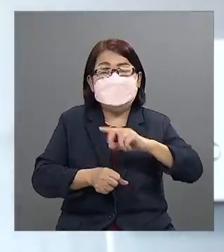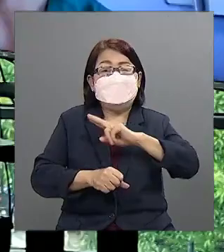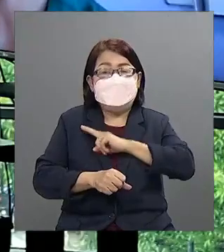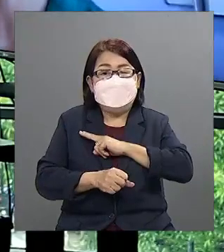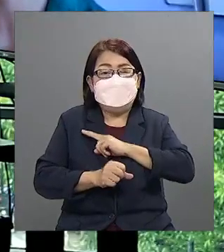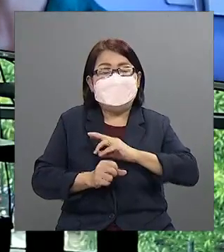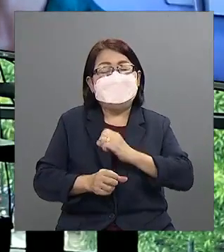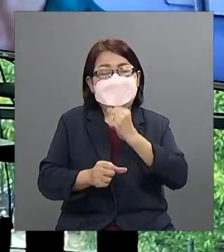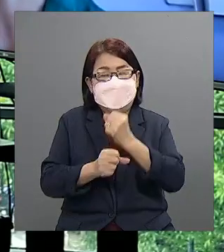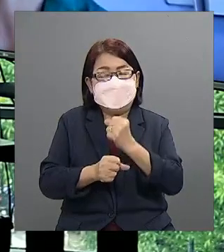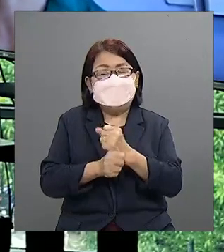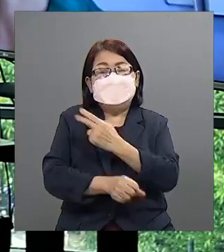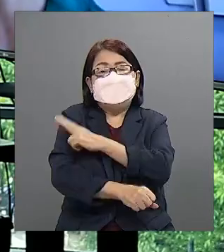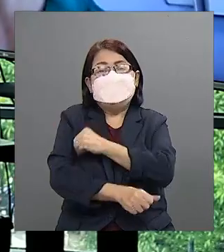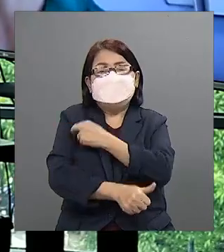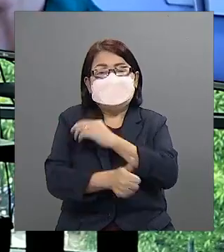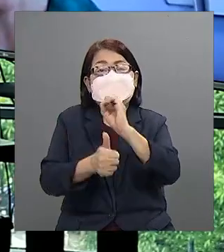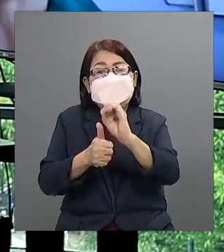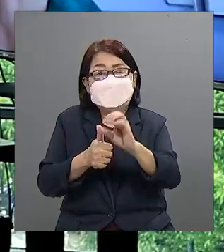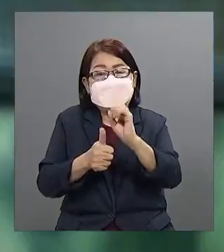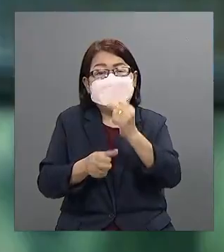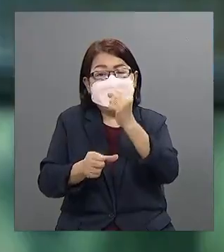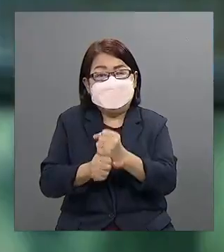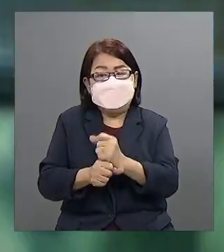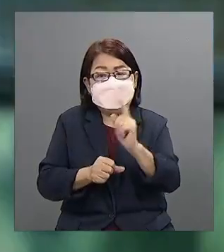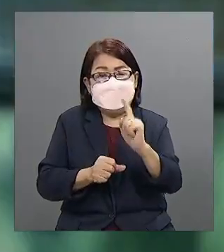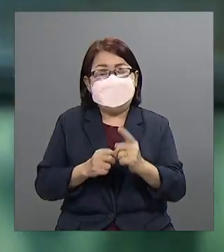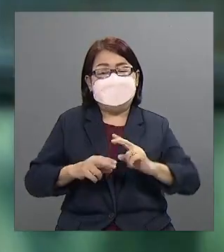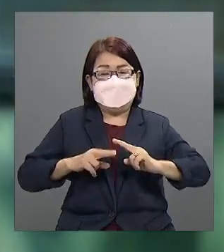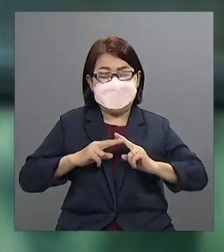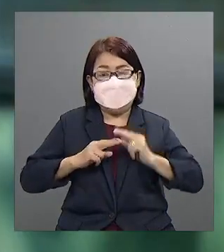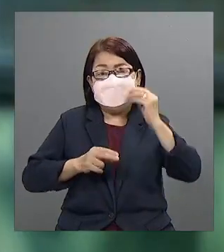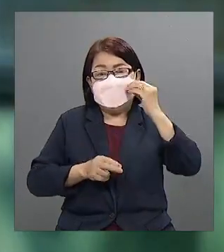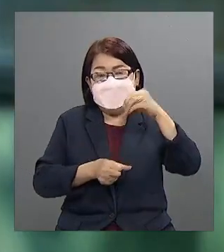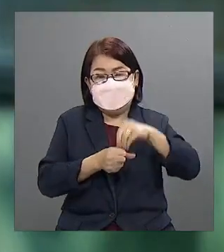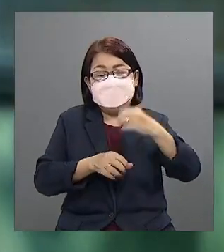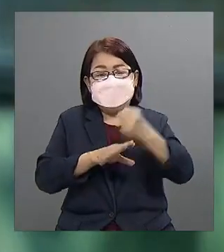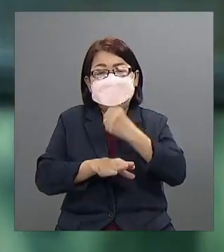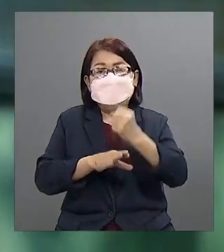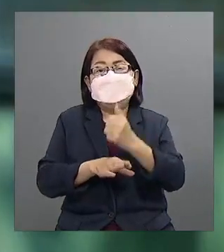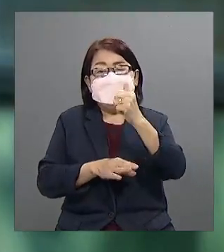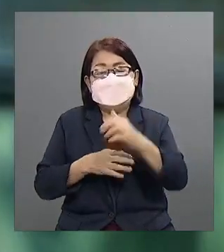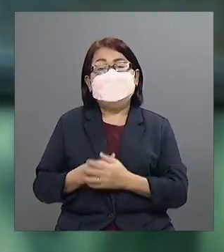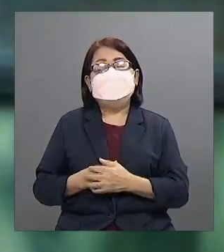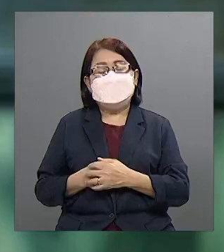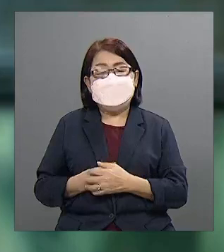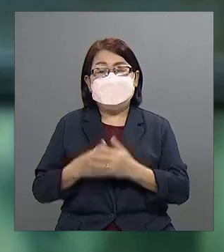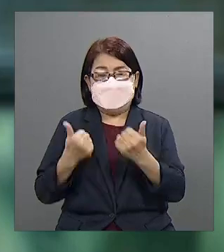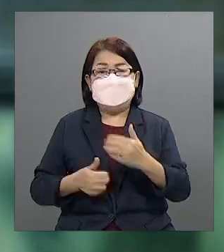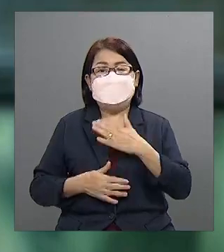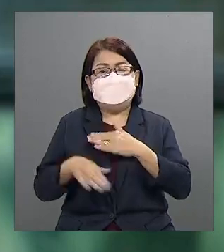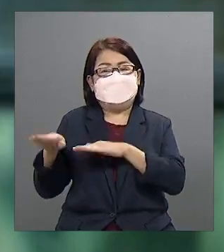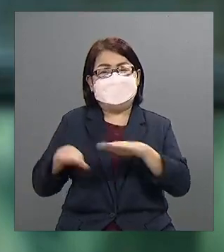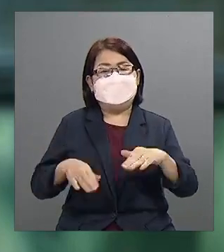ข้ไปแล้วก็ให้คนไข้เนี่ยไปฝึกด้วยตัวเอง ตอนนี้เรารู้สึกว่าเราพร้อมที่จะออกกำลังกายและอยากให้ร่างกาย